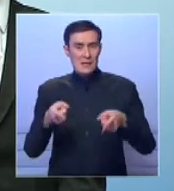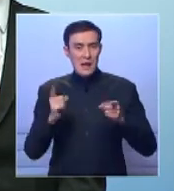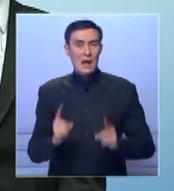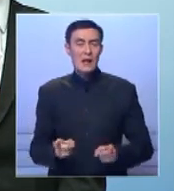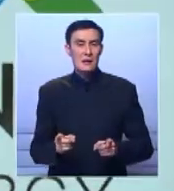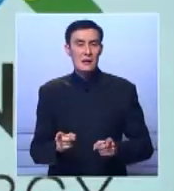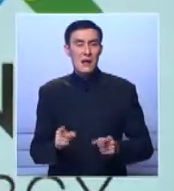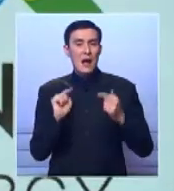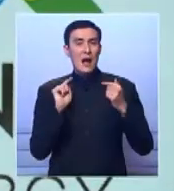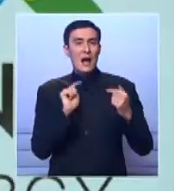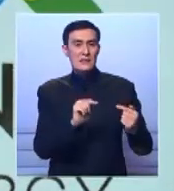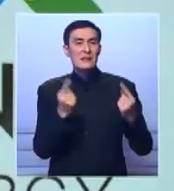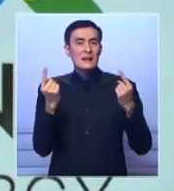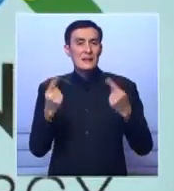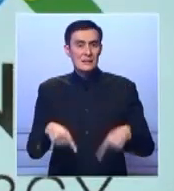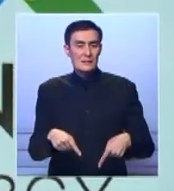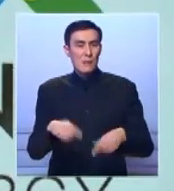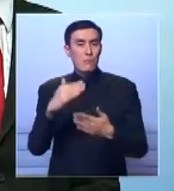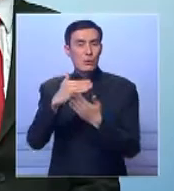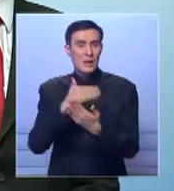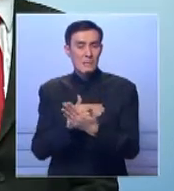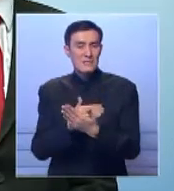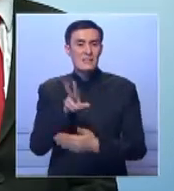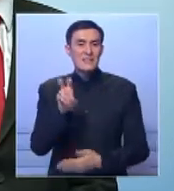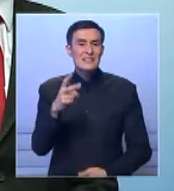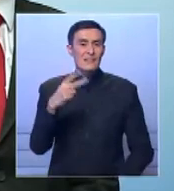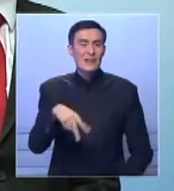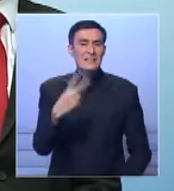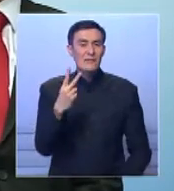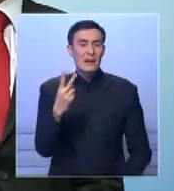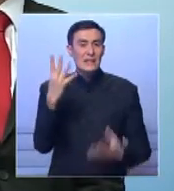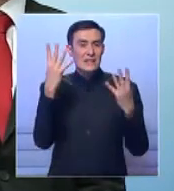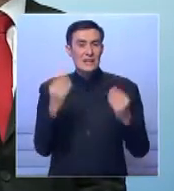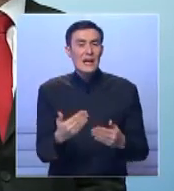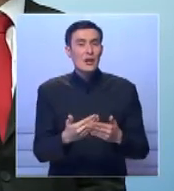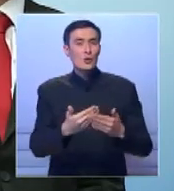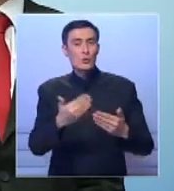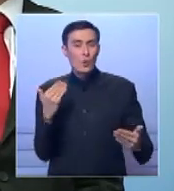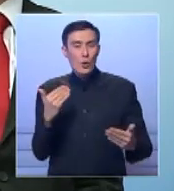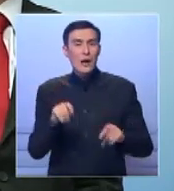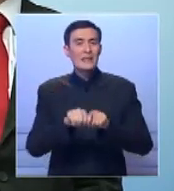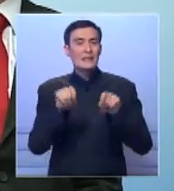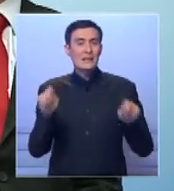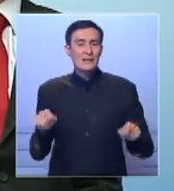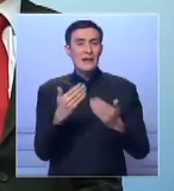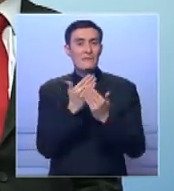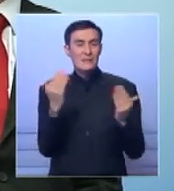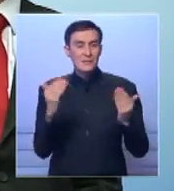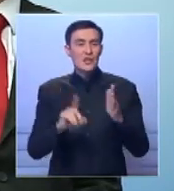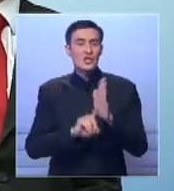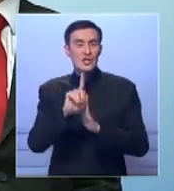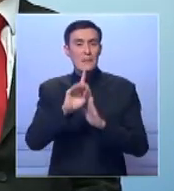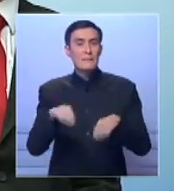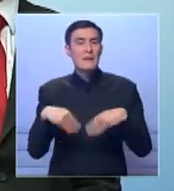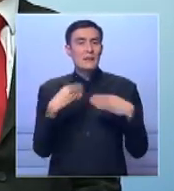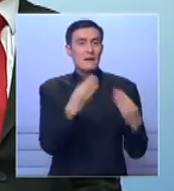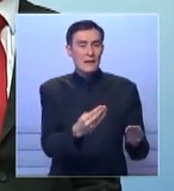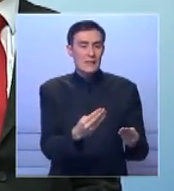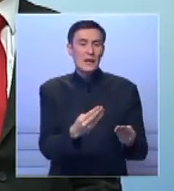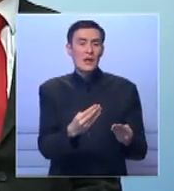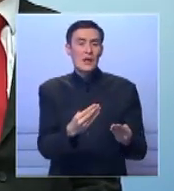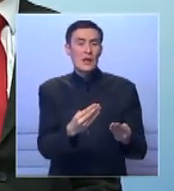реальных антикризисных программ. За 222 дня до открытия выставки мы начинаем передавать павильоны и